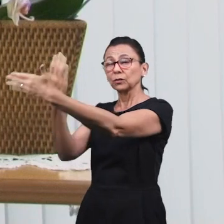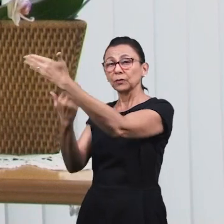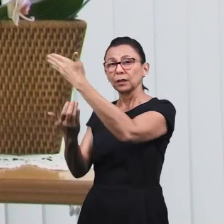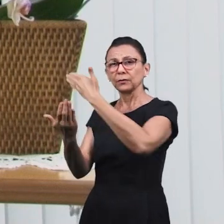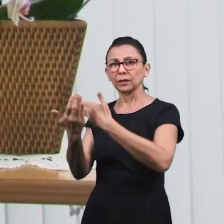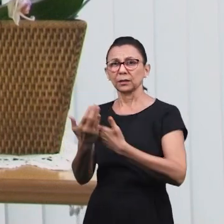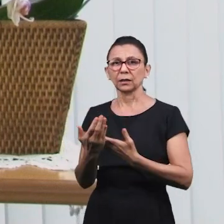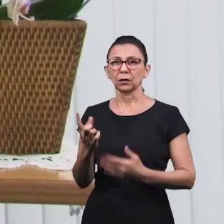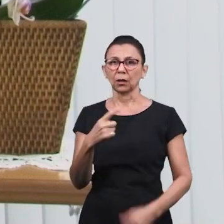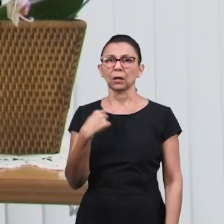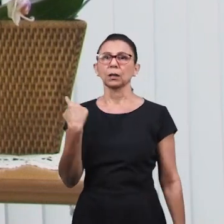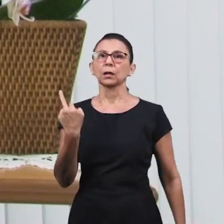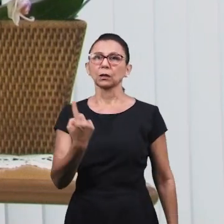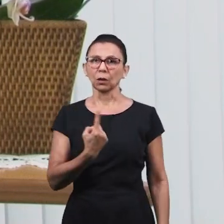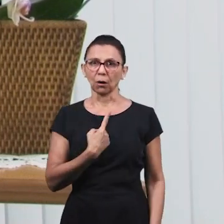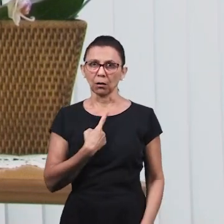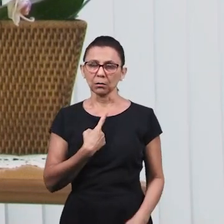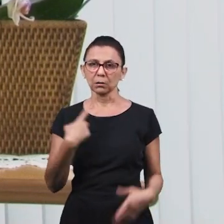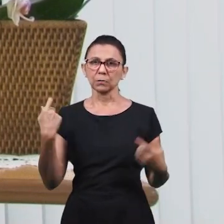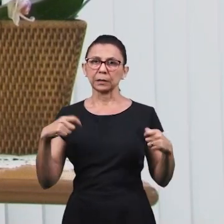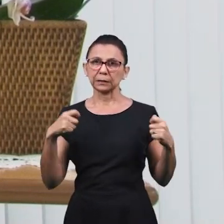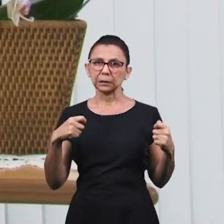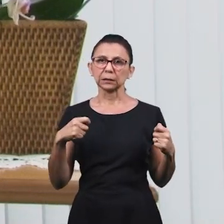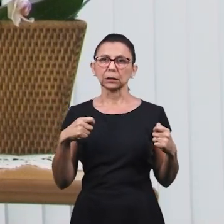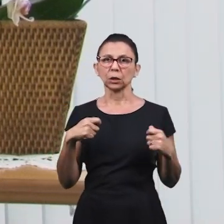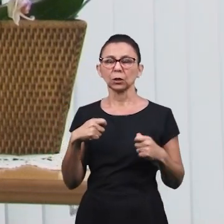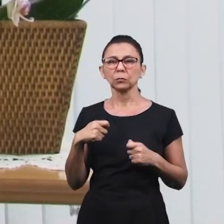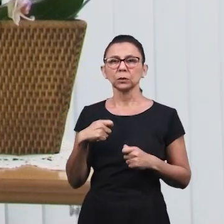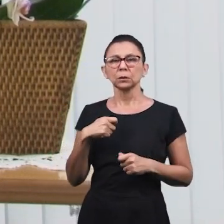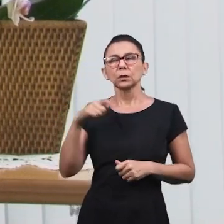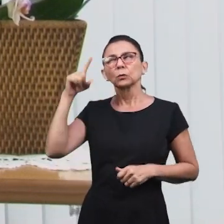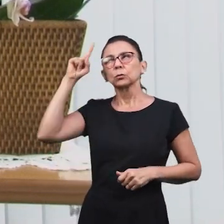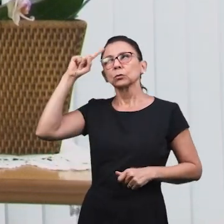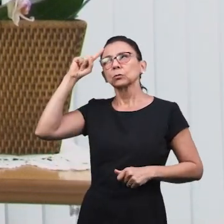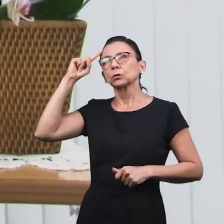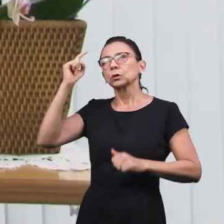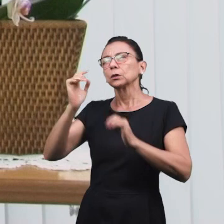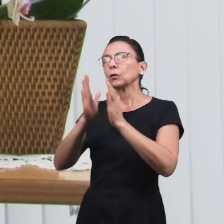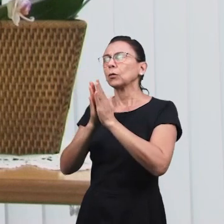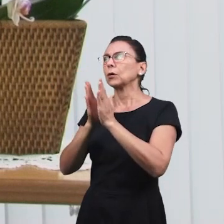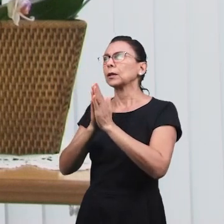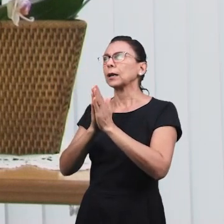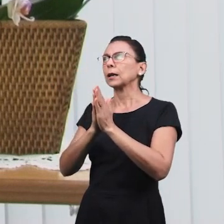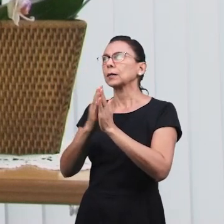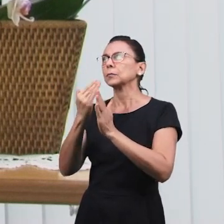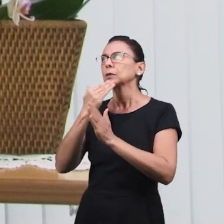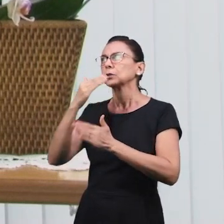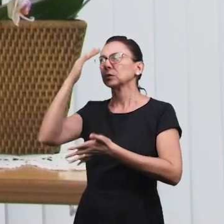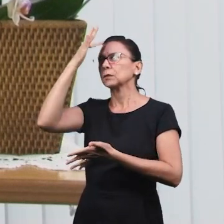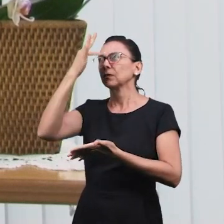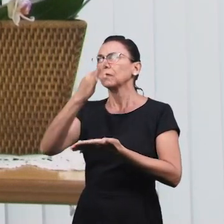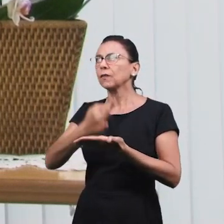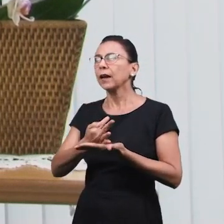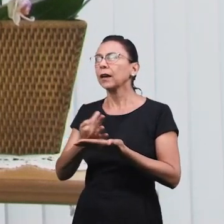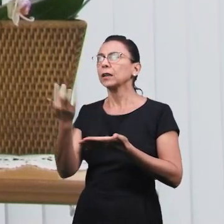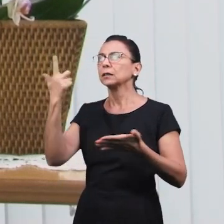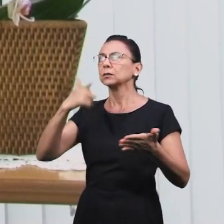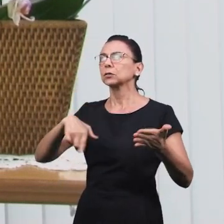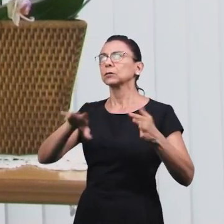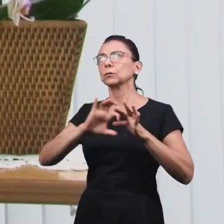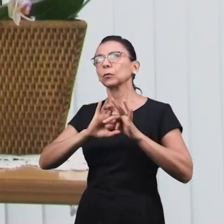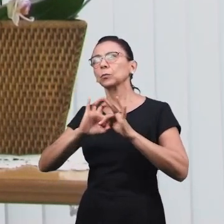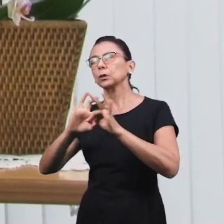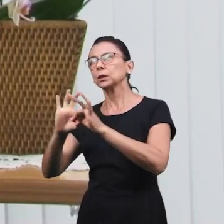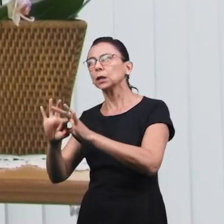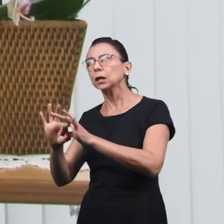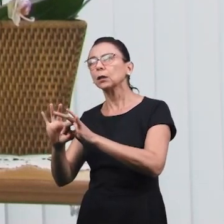Nous devons être renouvelés tous les jours. renouvelés dans la foi, dans